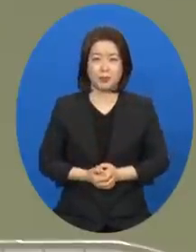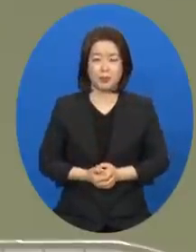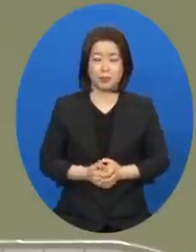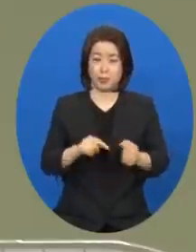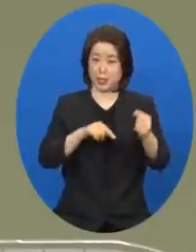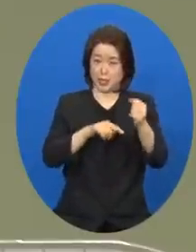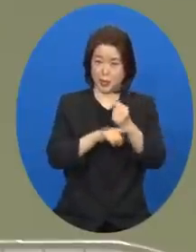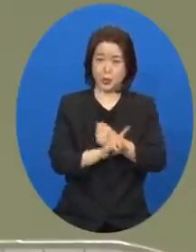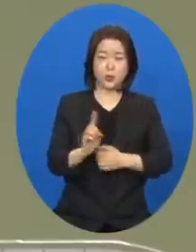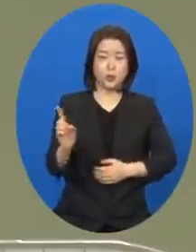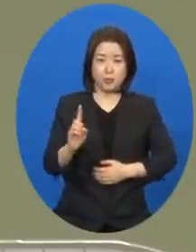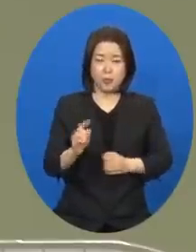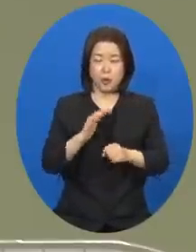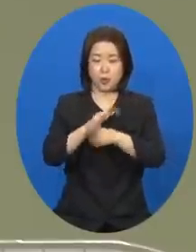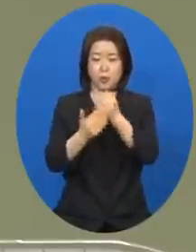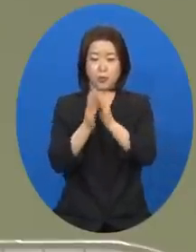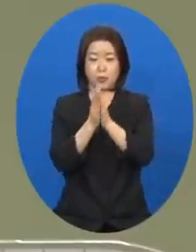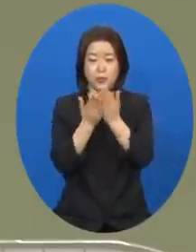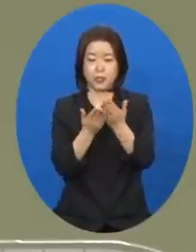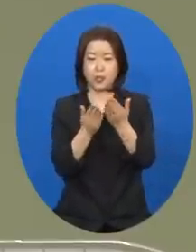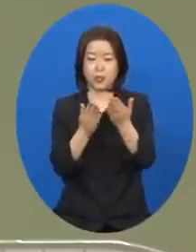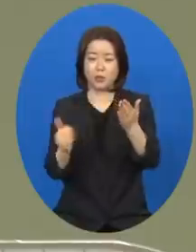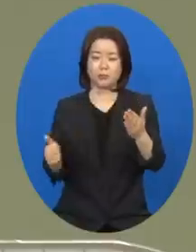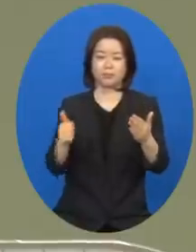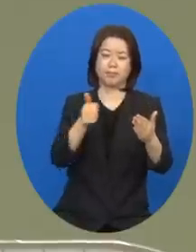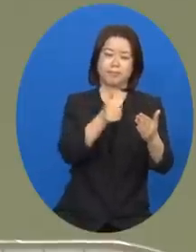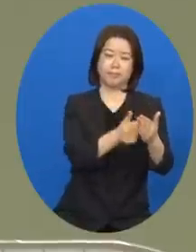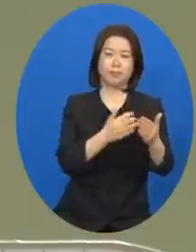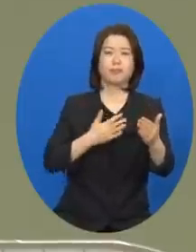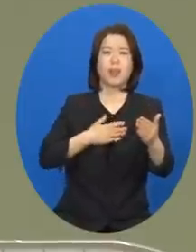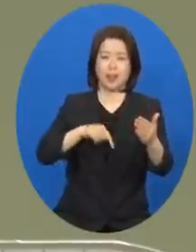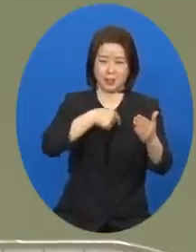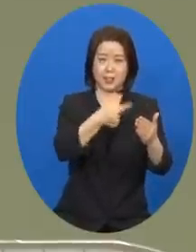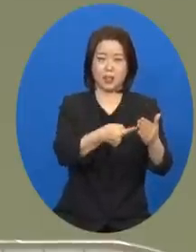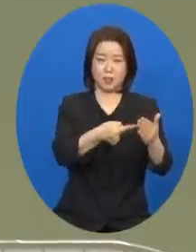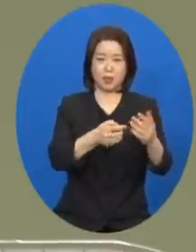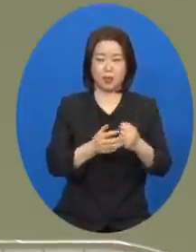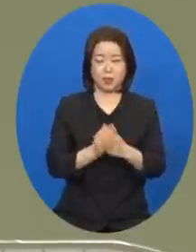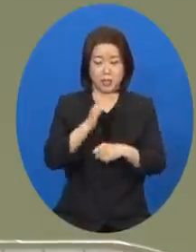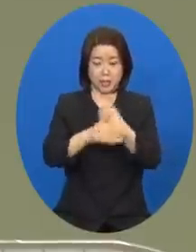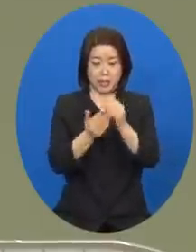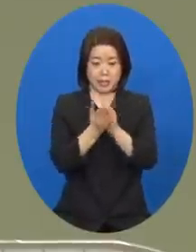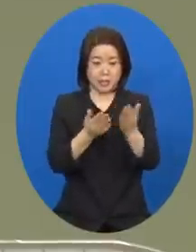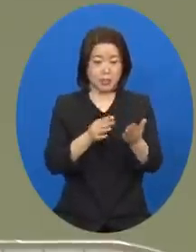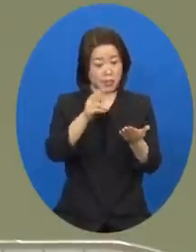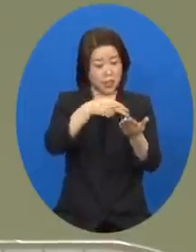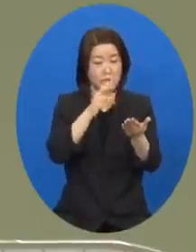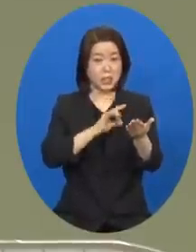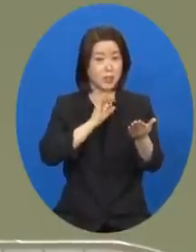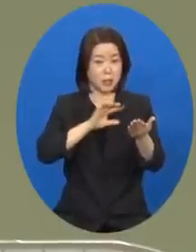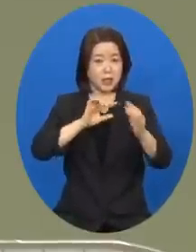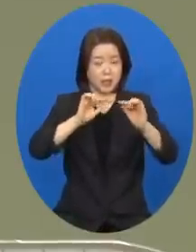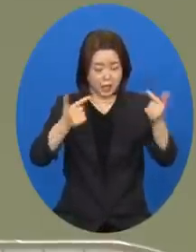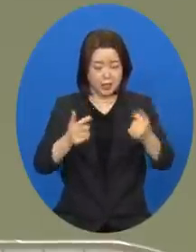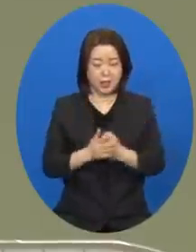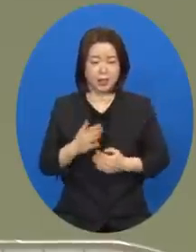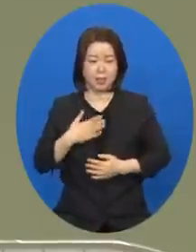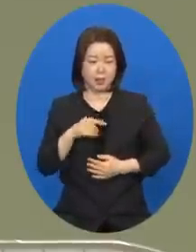이유는 우리가 성경 속으로 들어간 겁니다. 그냥 성경을 읽기만 한 게 아니고 성경 속으로